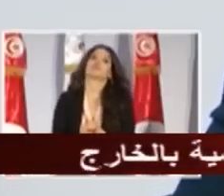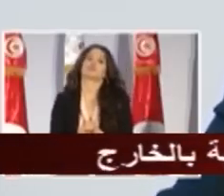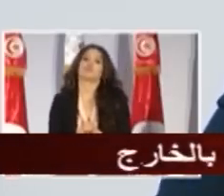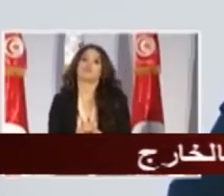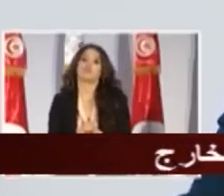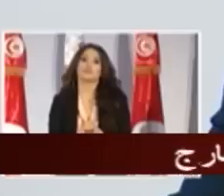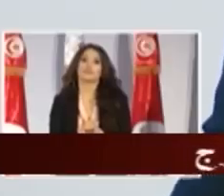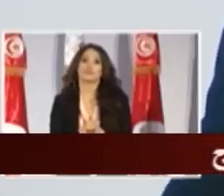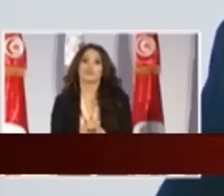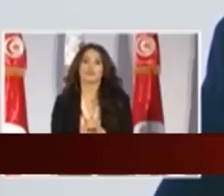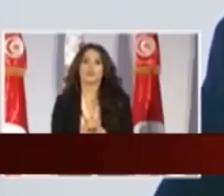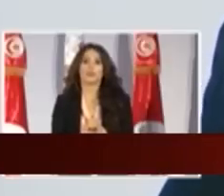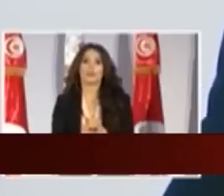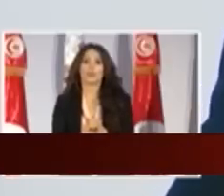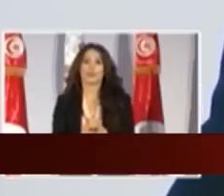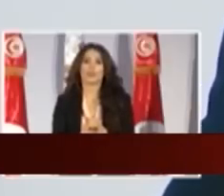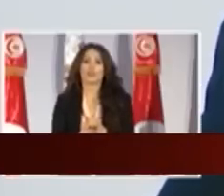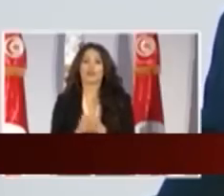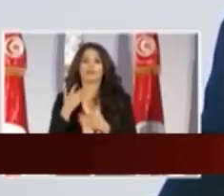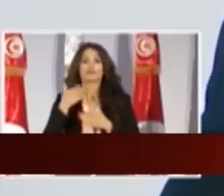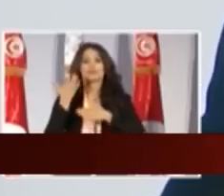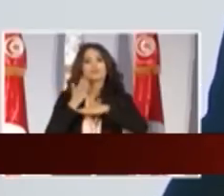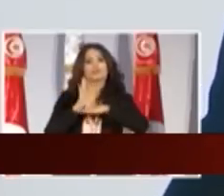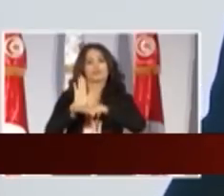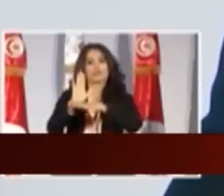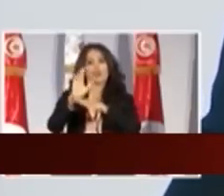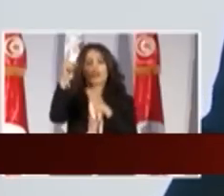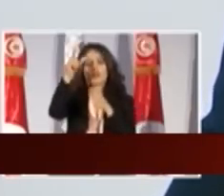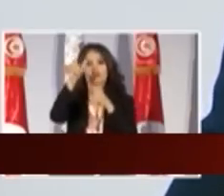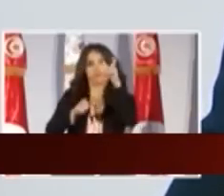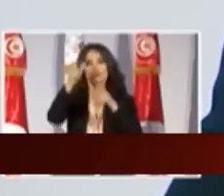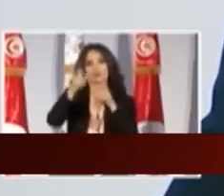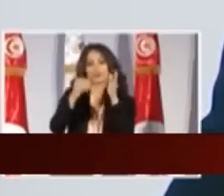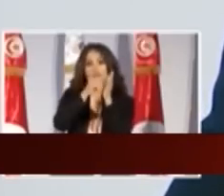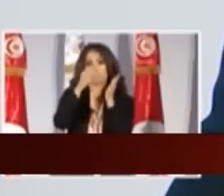وكان الناتو كفكره على عدد المسجلين